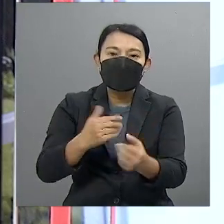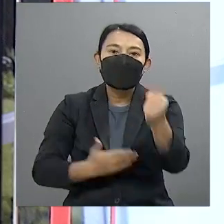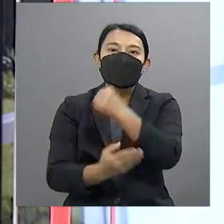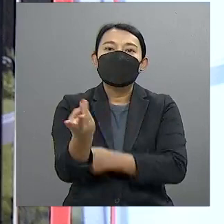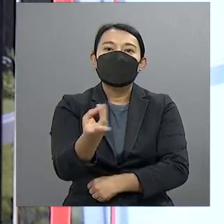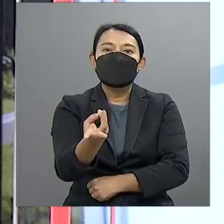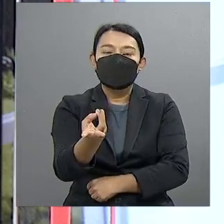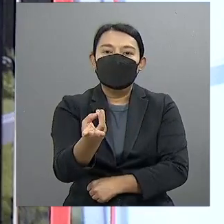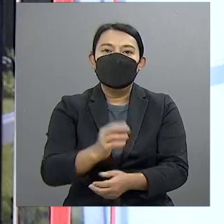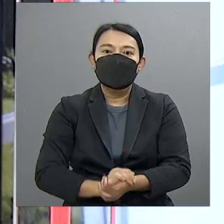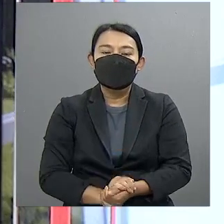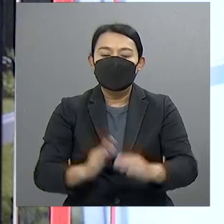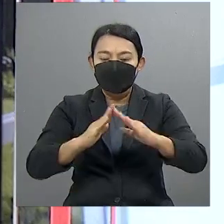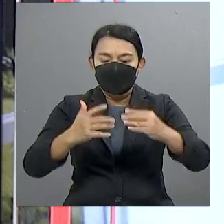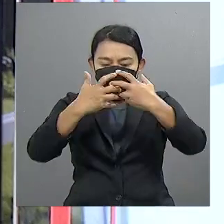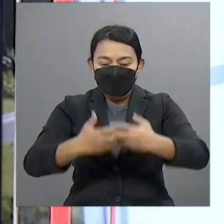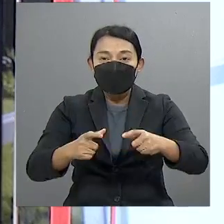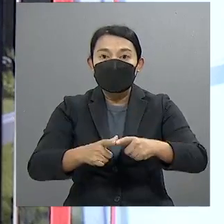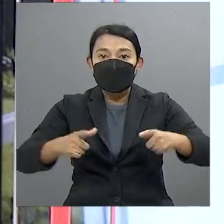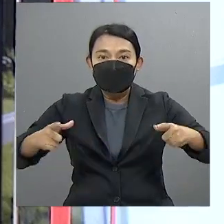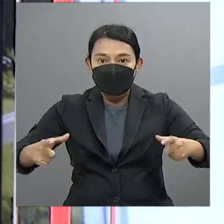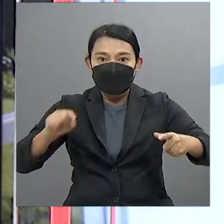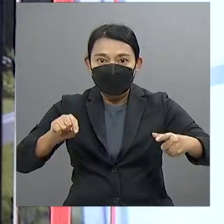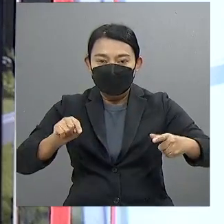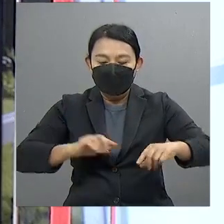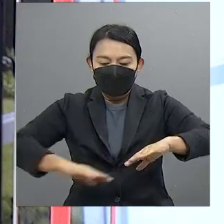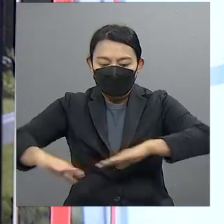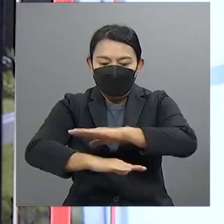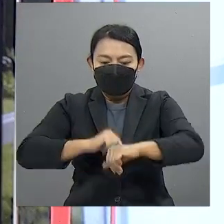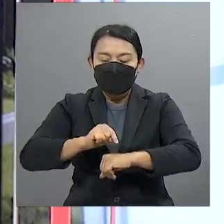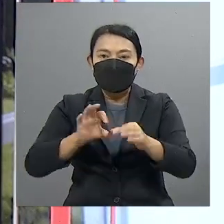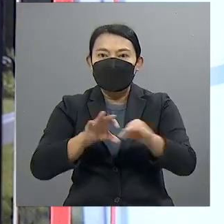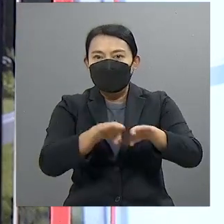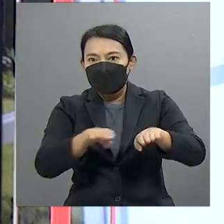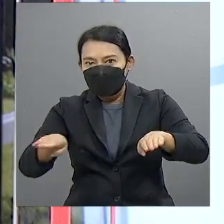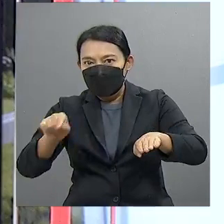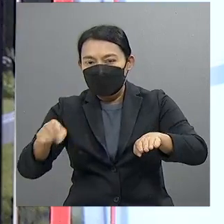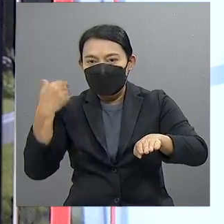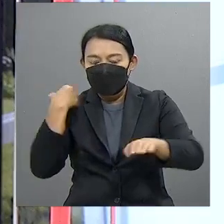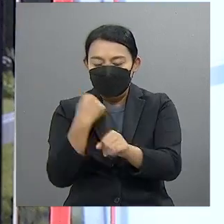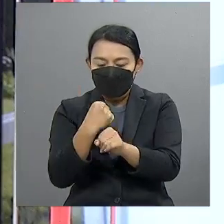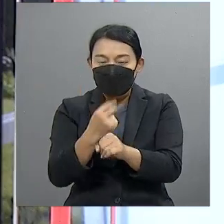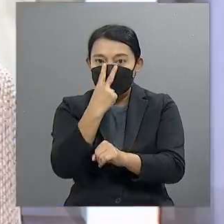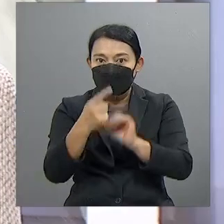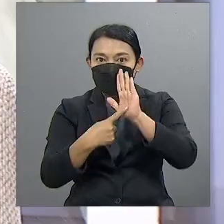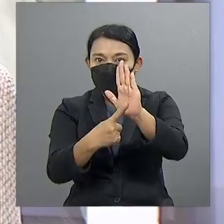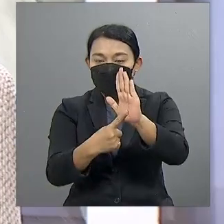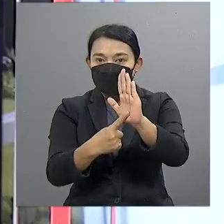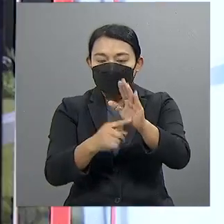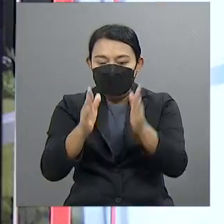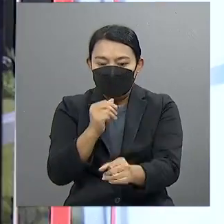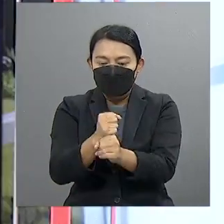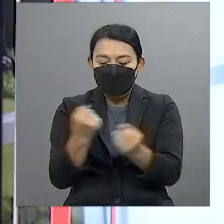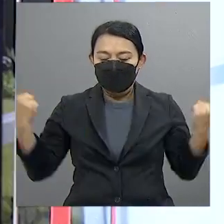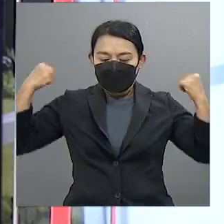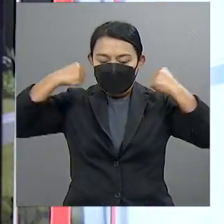หญ่ๆเนี่ยเขาก็จะมีมาตรฐานในการผลิตอยู่แล้วรวมถึงอย่างที่เห็นในภาพเมื่อสักครู่นี้พนักงานทุกคนเนี่ยเผลอๆใส่ชุด PPE ครับ ทำงานด้วย